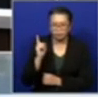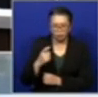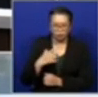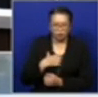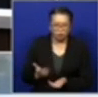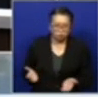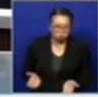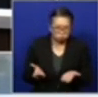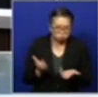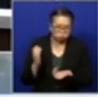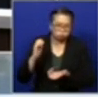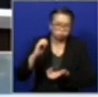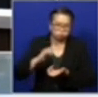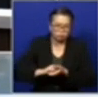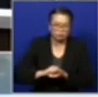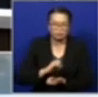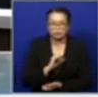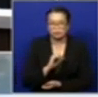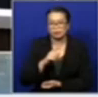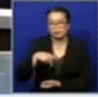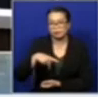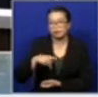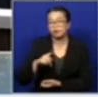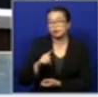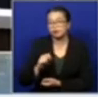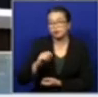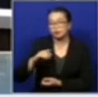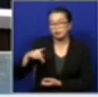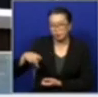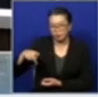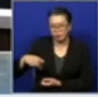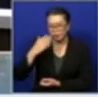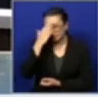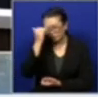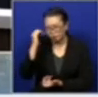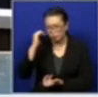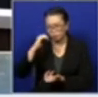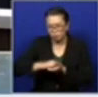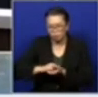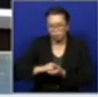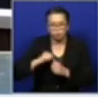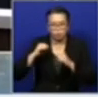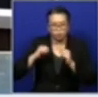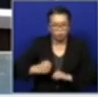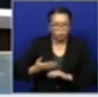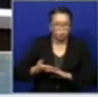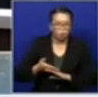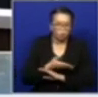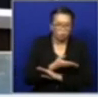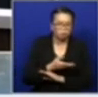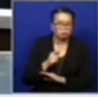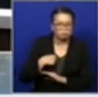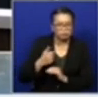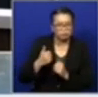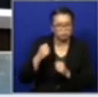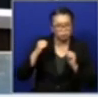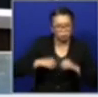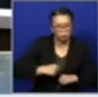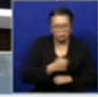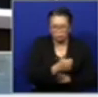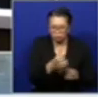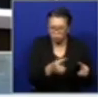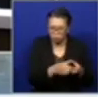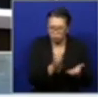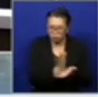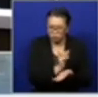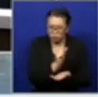นโยบายนั้นแล้วก็ตอบโจทย์ของประเทศให้มากที่สุดซึ่งประเด็นนี้ค่ะรัฐบาลก็ต้องตอบให้ได้นะคะว่า